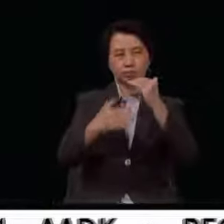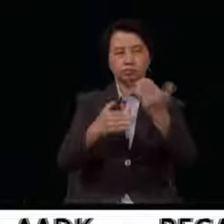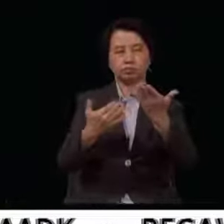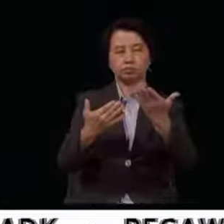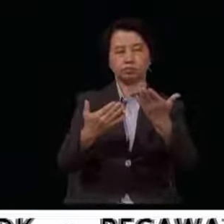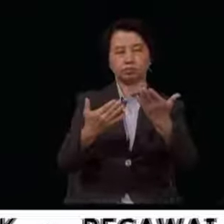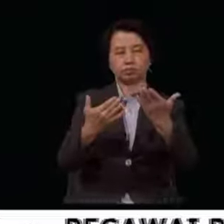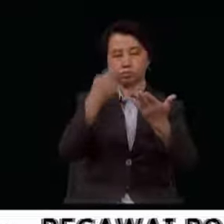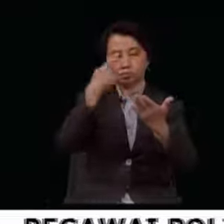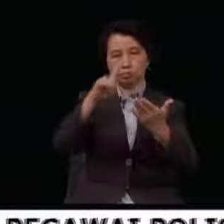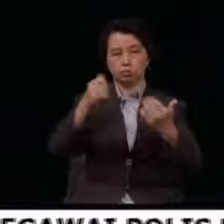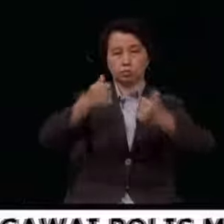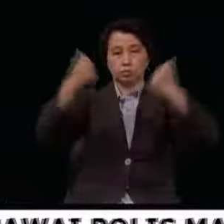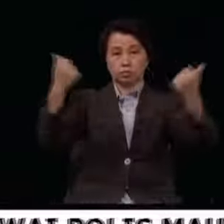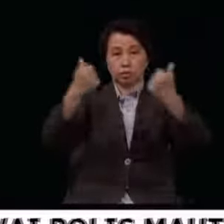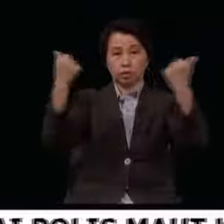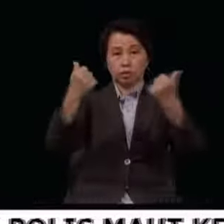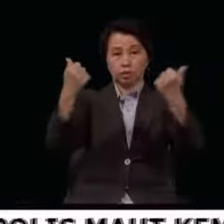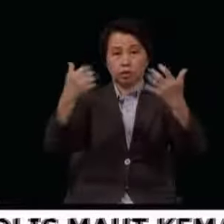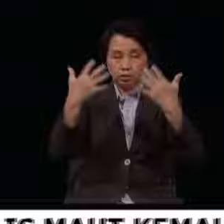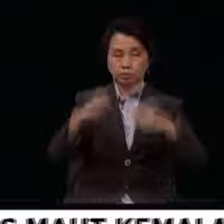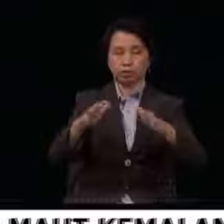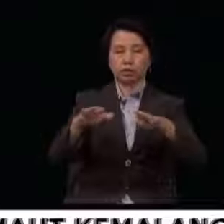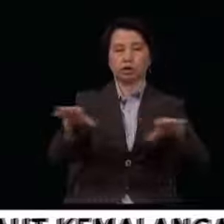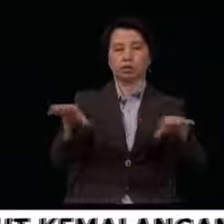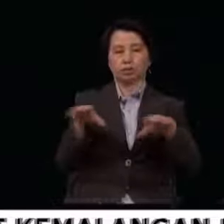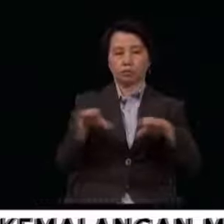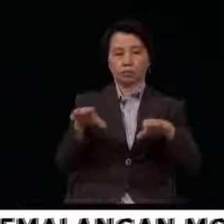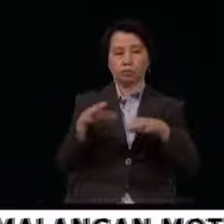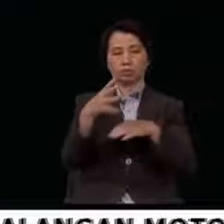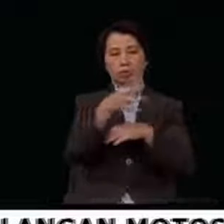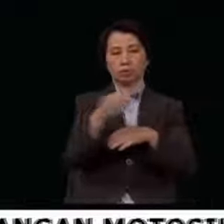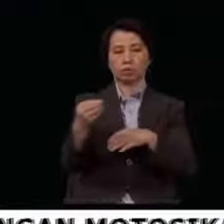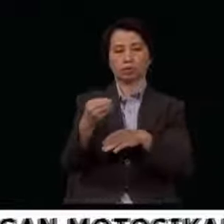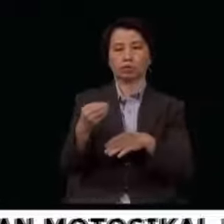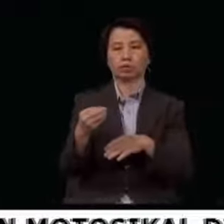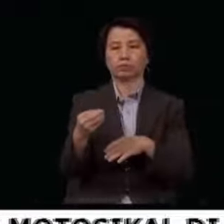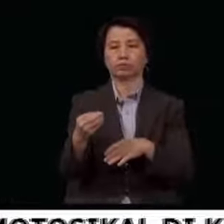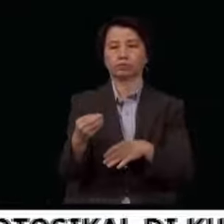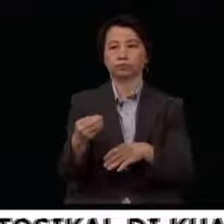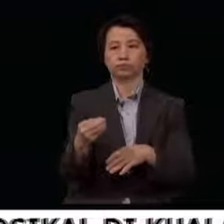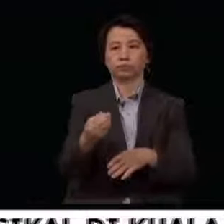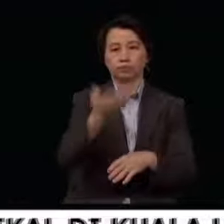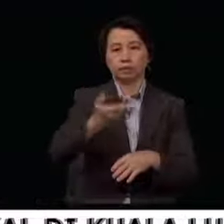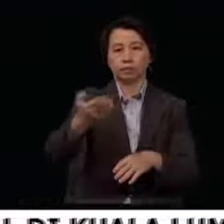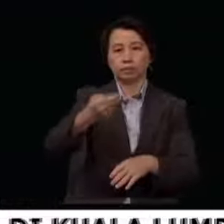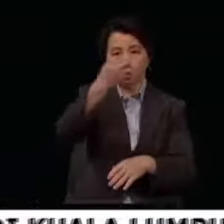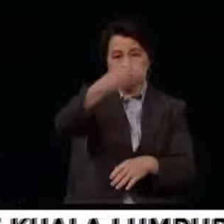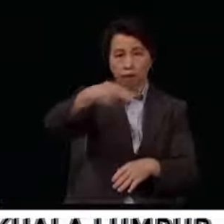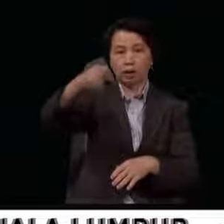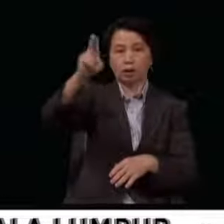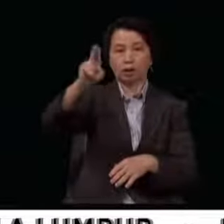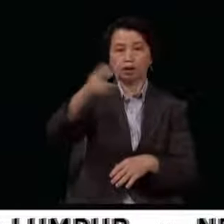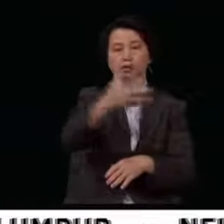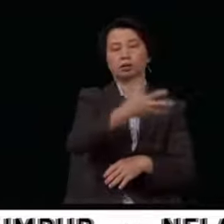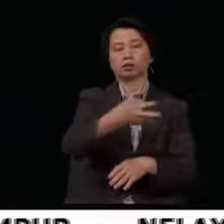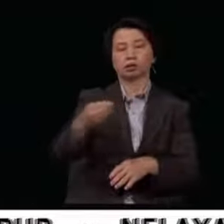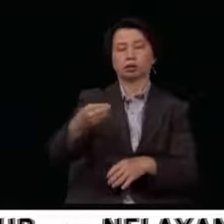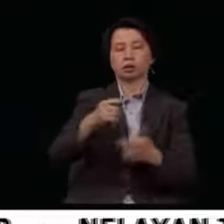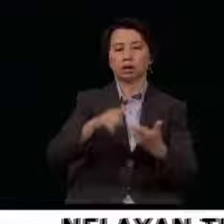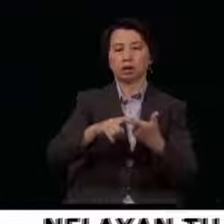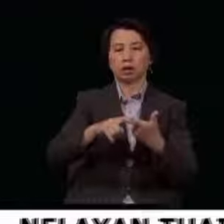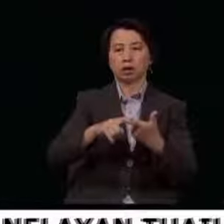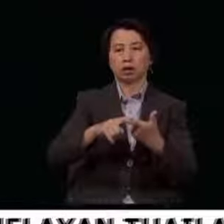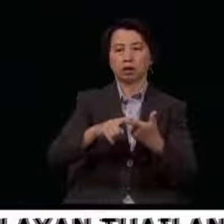masih h-abdul usaha di bawah A atau pencegahan dan bab pengawalan penyakit